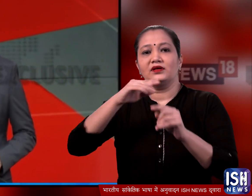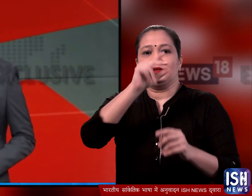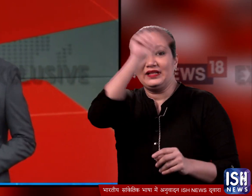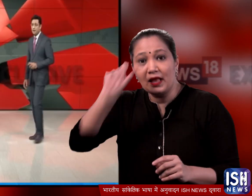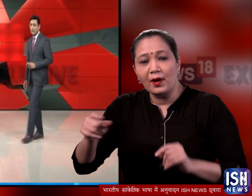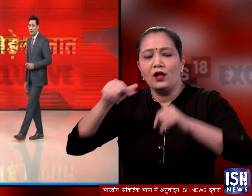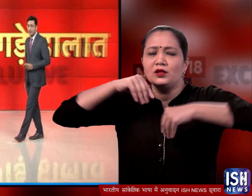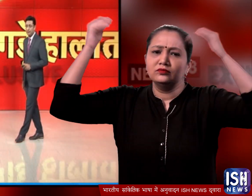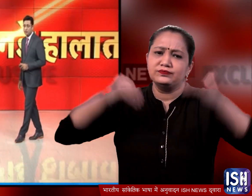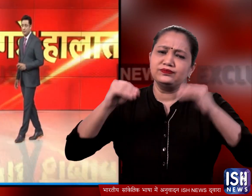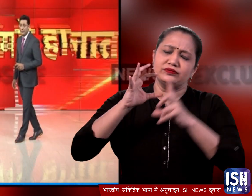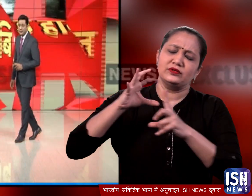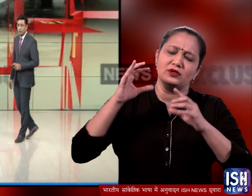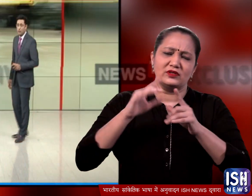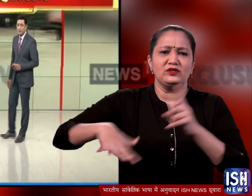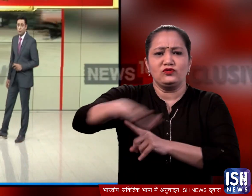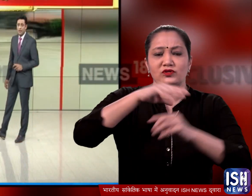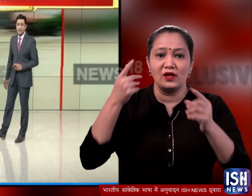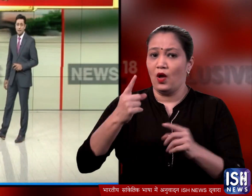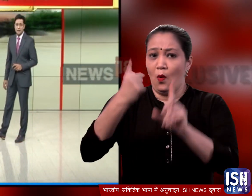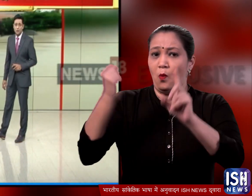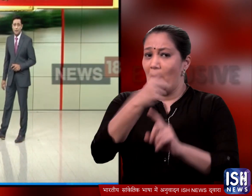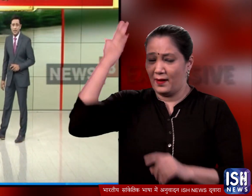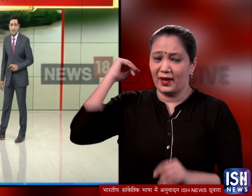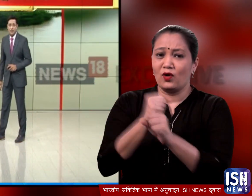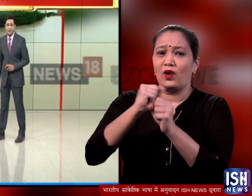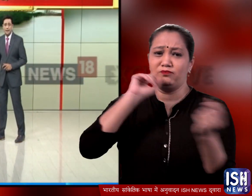तेज बारिश से हालात बिगड़ गए। पिछले महीने ही गुलाब तूफान